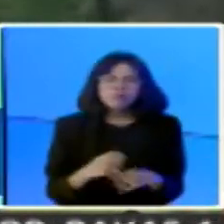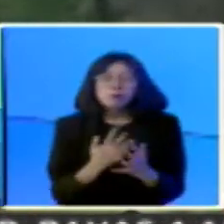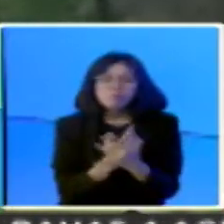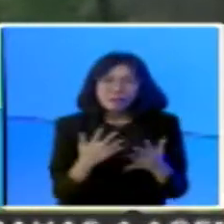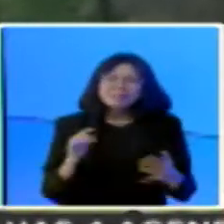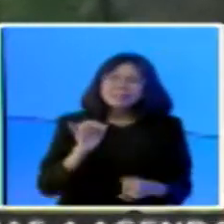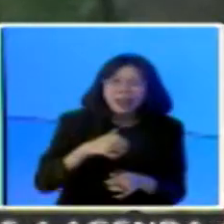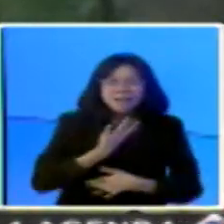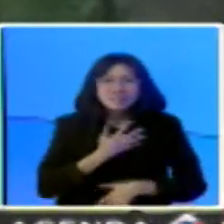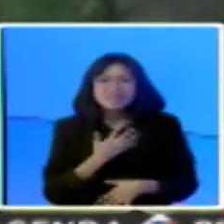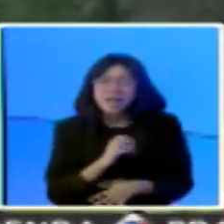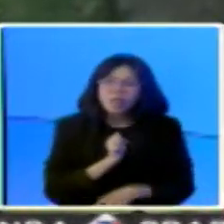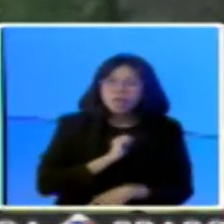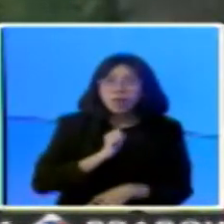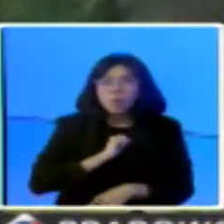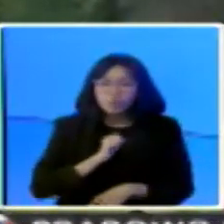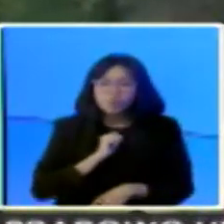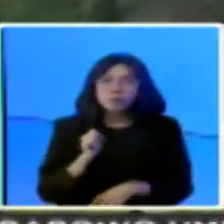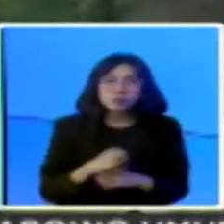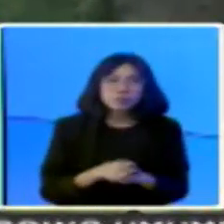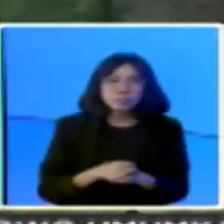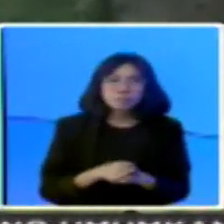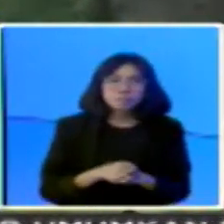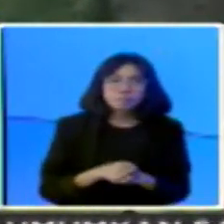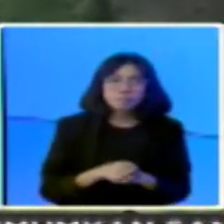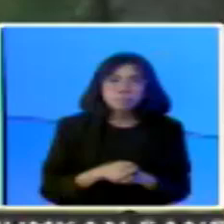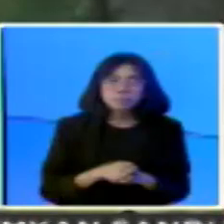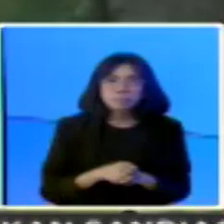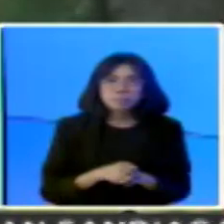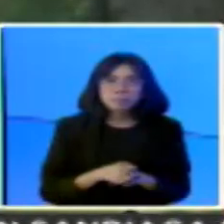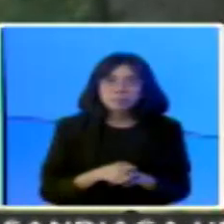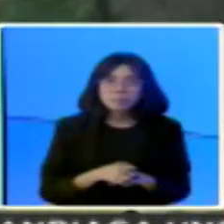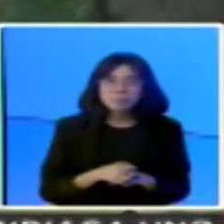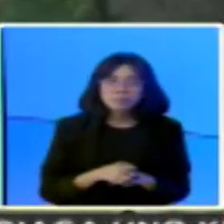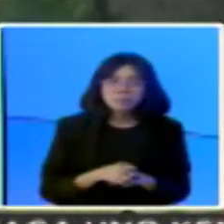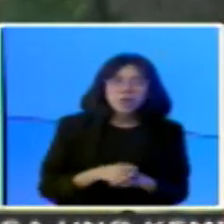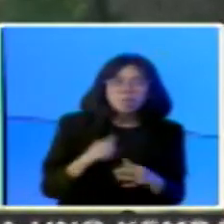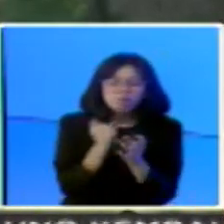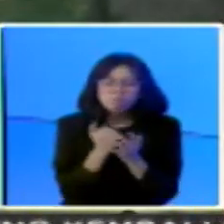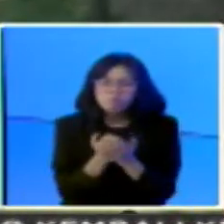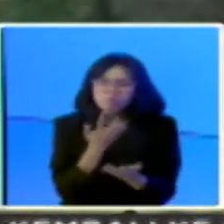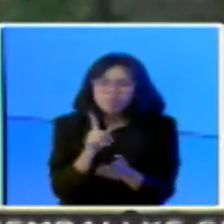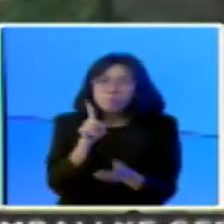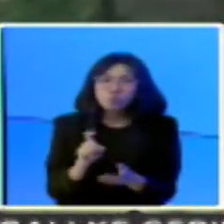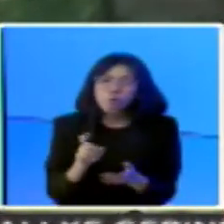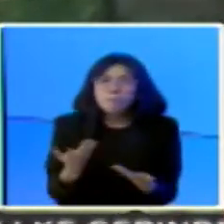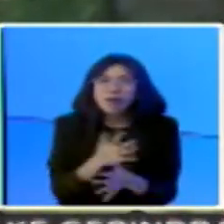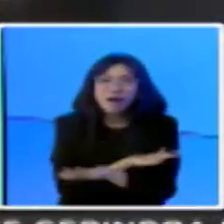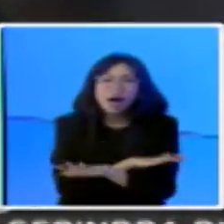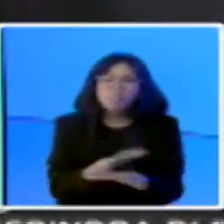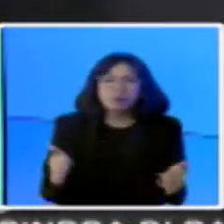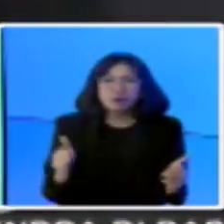resah dan itu harus ada kayak semacam apa ya, keamanan mungkin di masjid itu